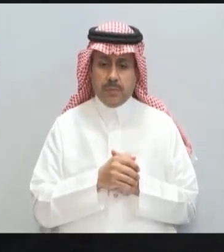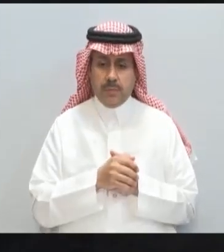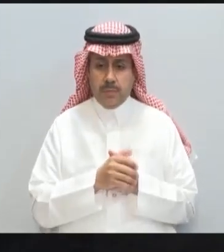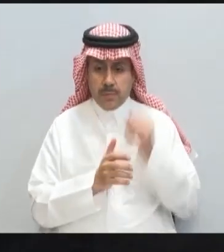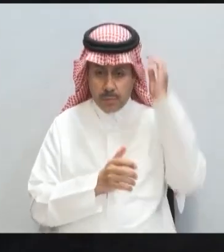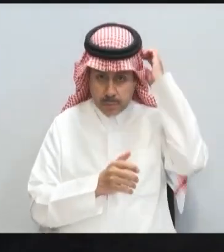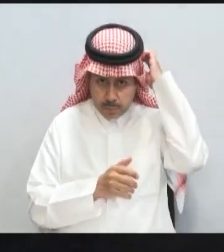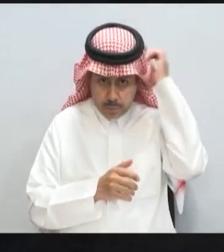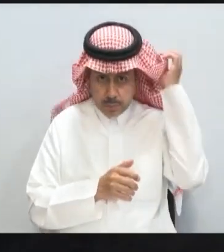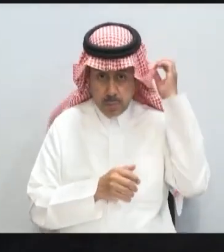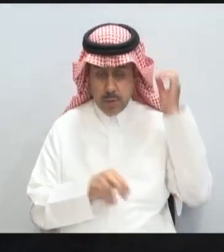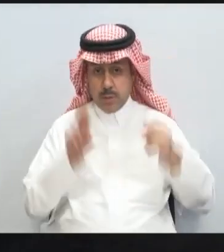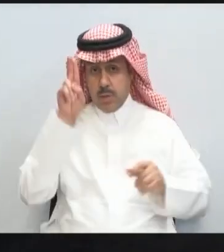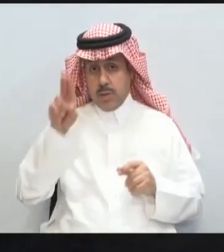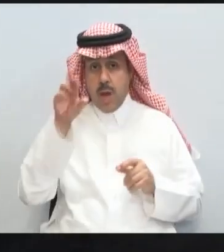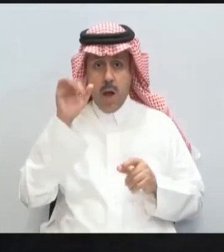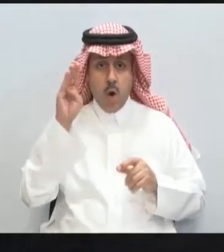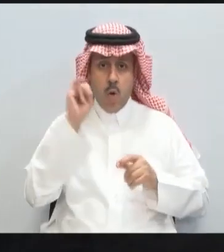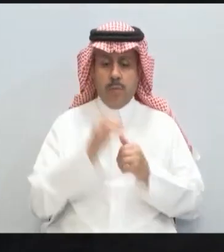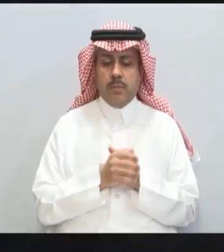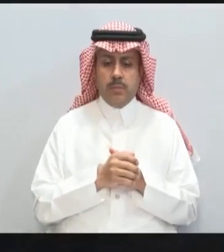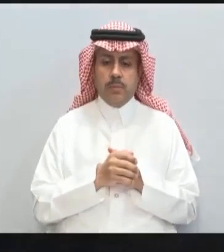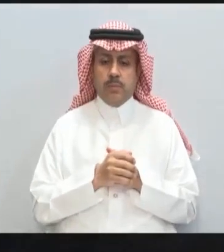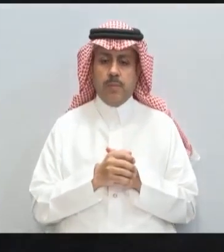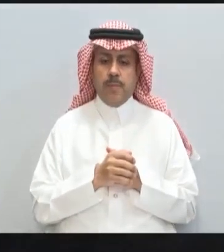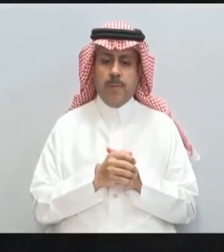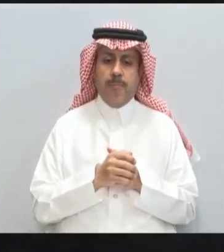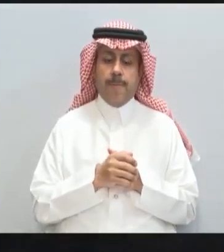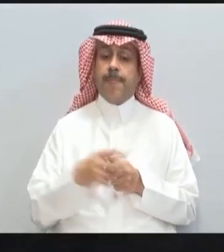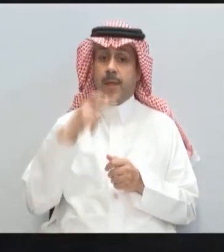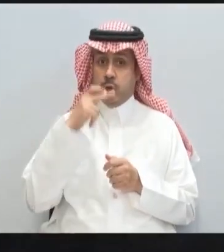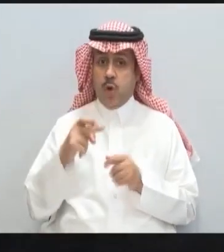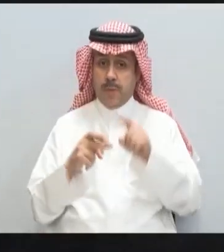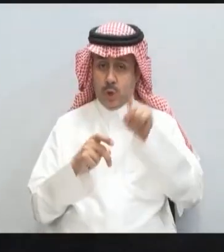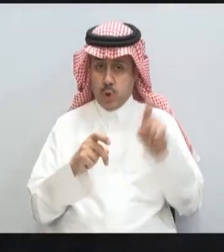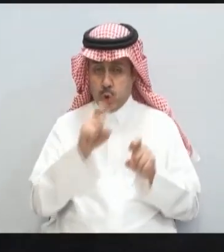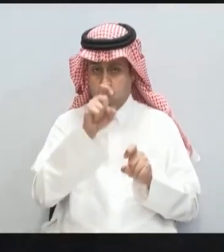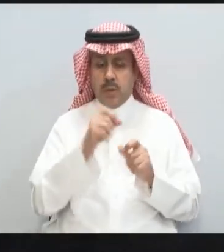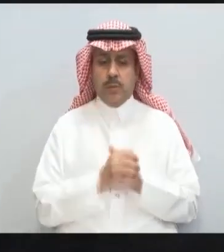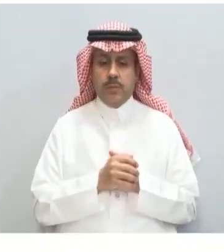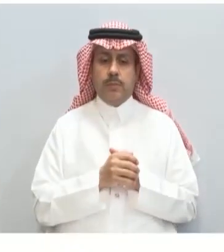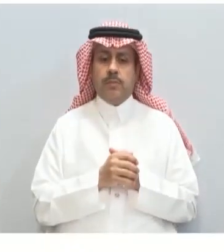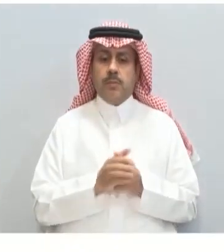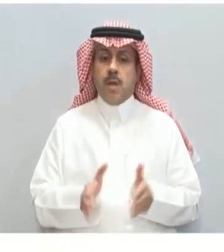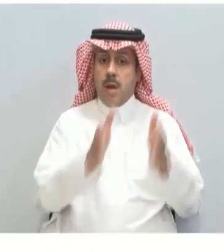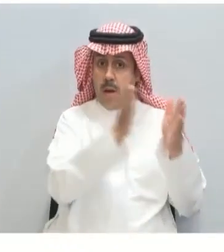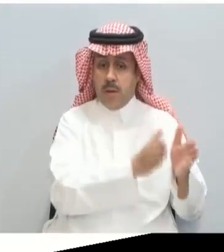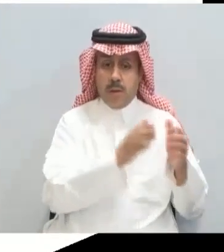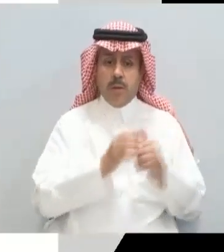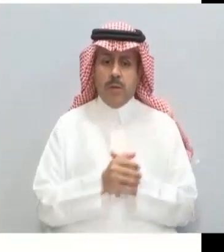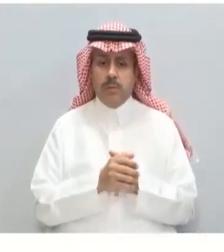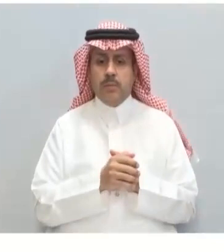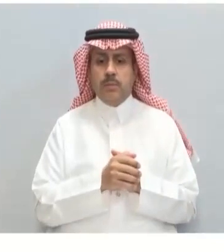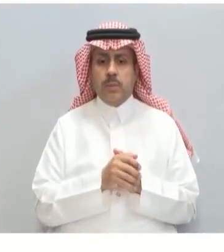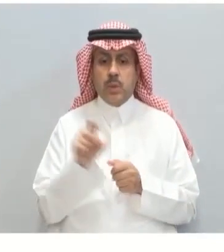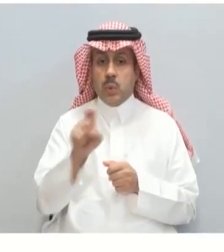اليوم من باب التهكم والسخريه هذا ما يتعلق بجواب هذا السؤال ننتقل ايها الطلاب والطالبات بعد